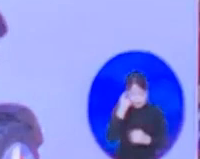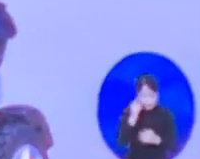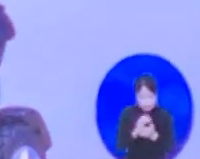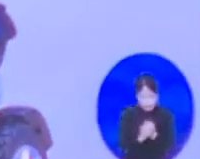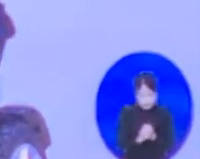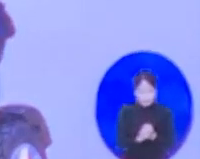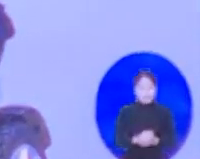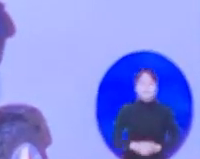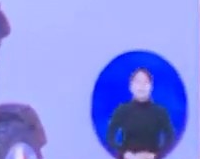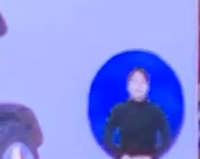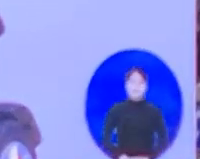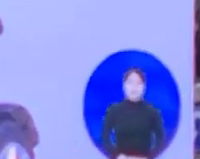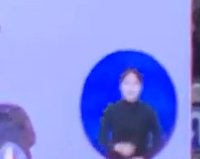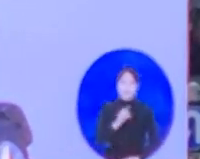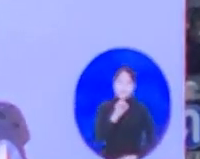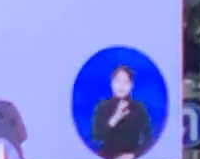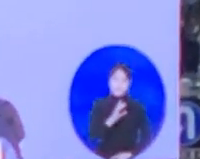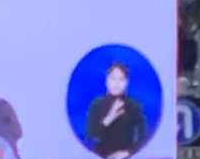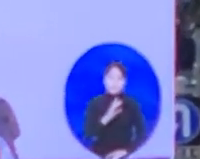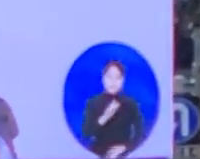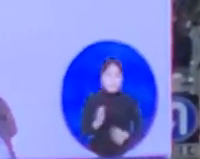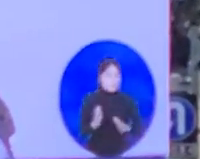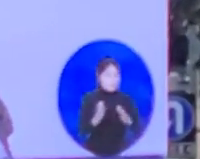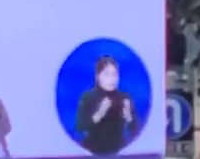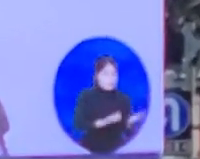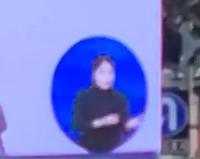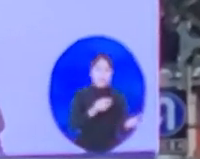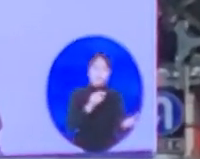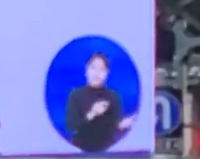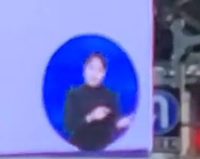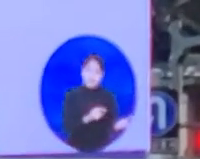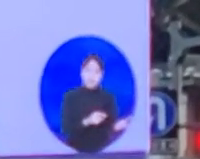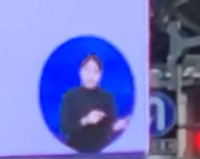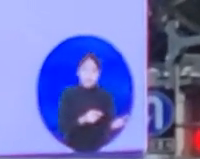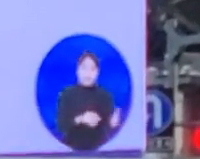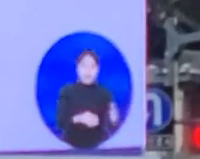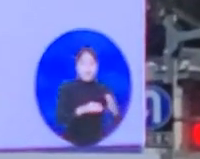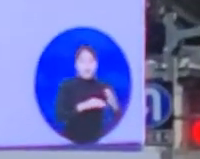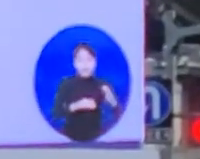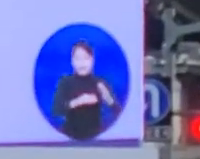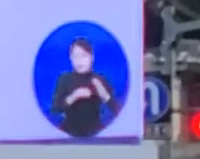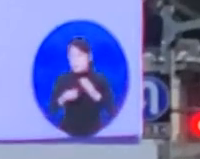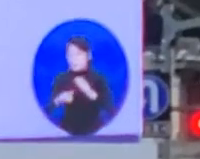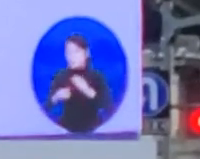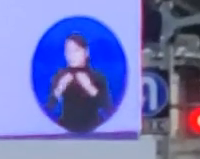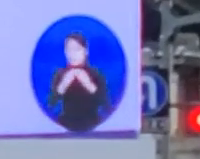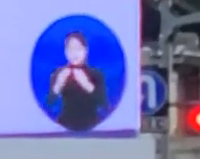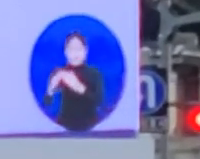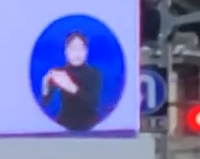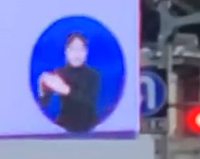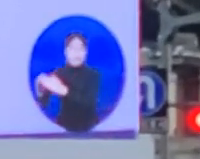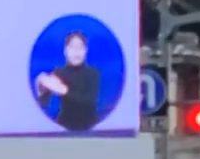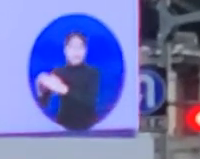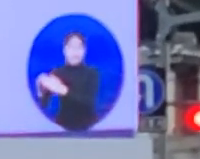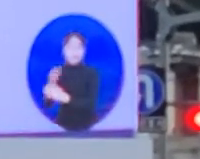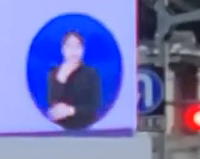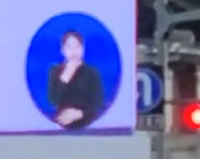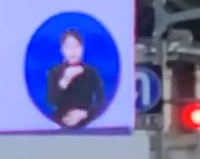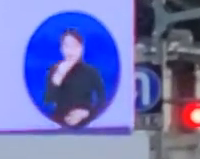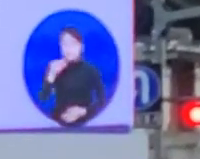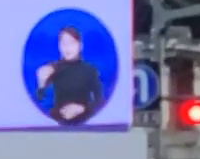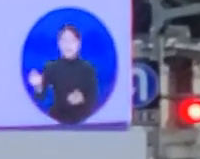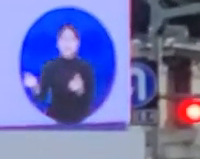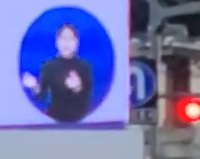그날의 참사는 어느 집 자식들일지라도 예외일 수 없었다는 사실을 우리는